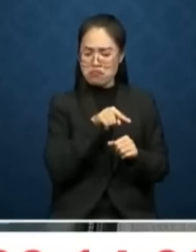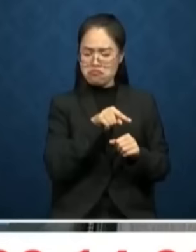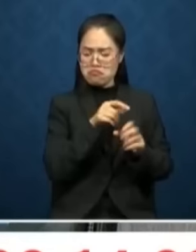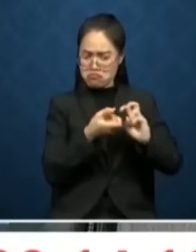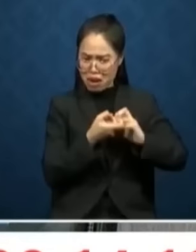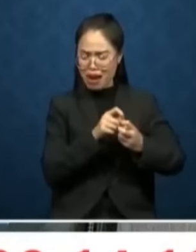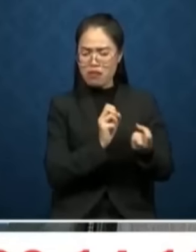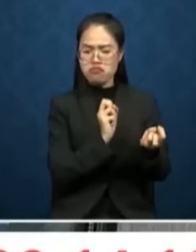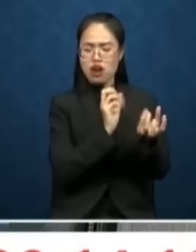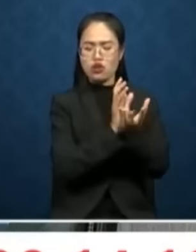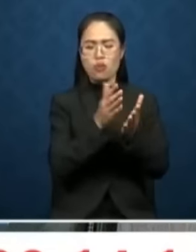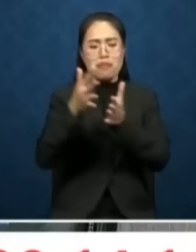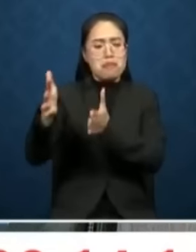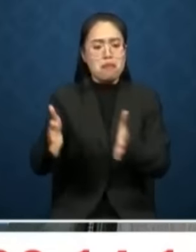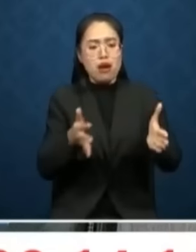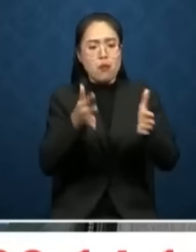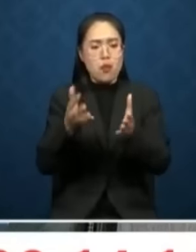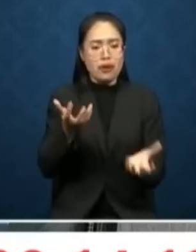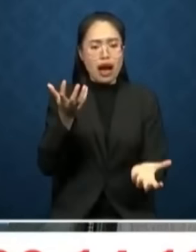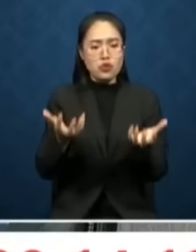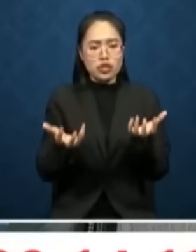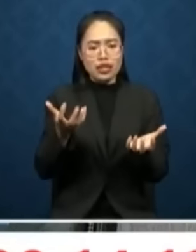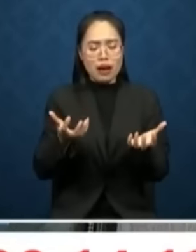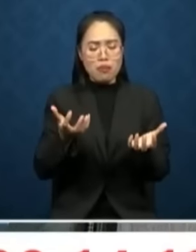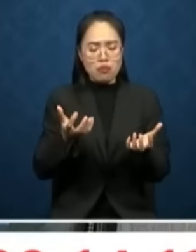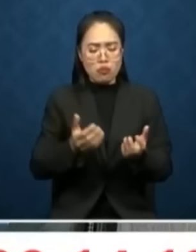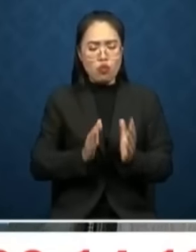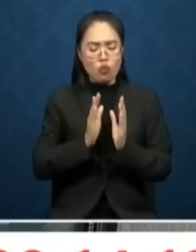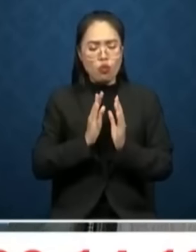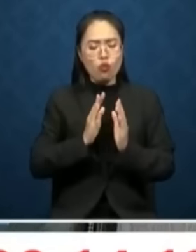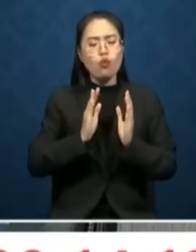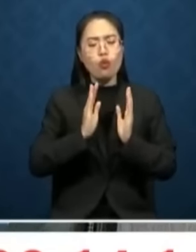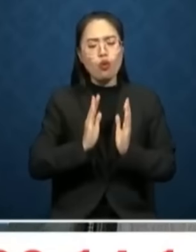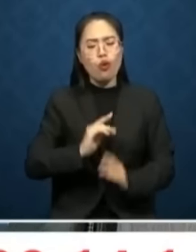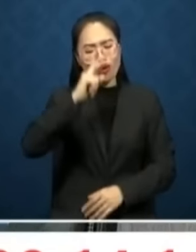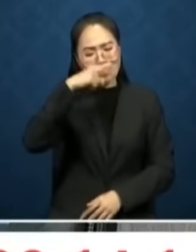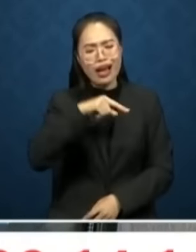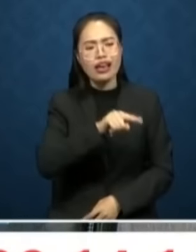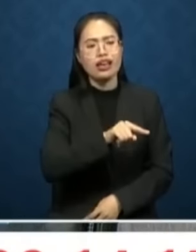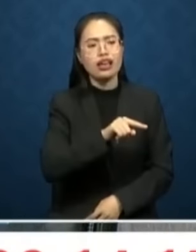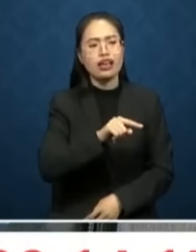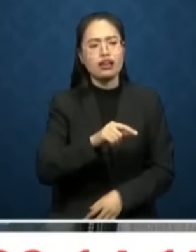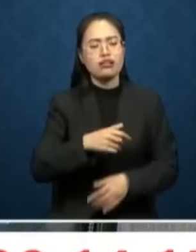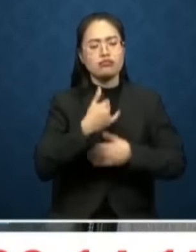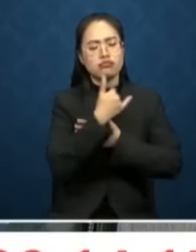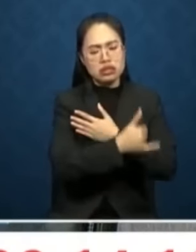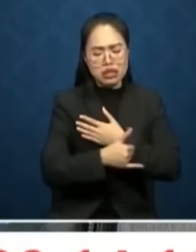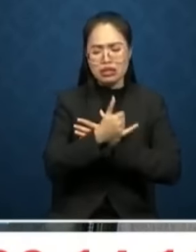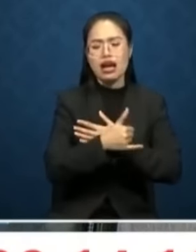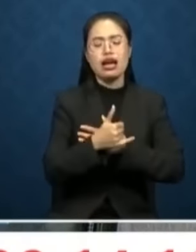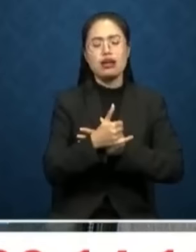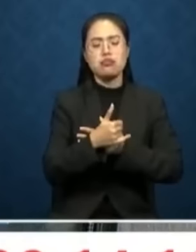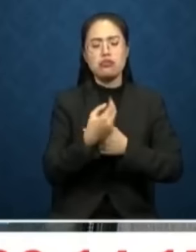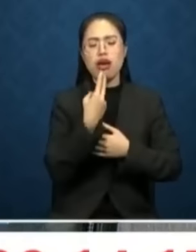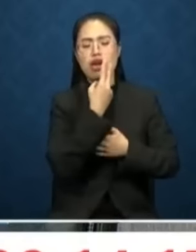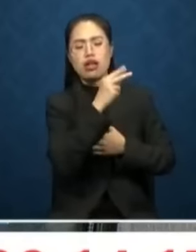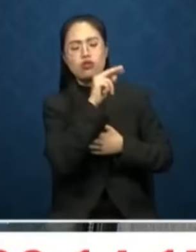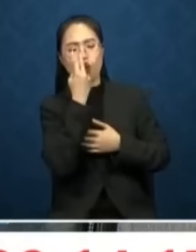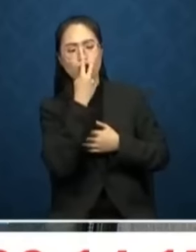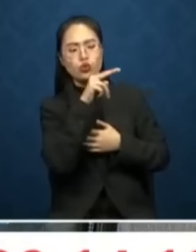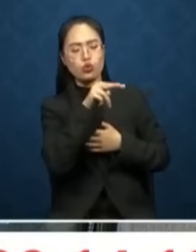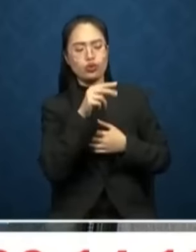ยุติธรรมประเทศซึ่งเป็นสิ่งที่แพงแสนแพงประเทศชาติ ขาดทุนย่อยยับกับสิ่งที่ท่านได้ทำลงไ